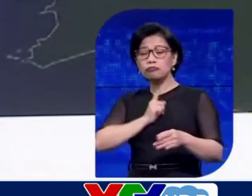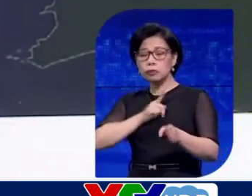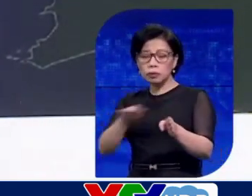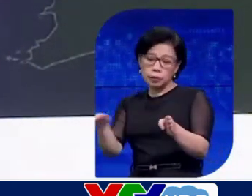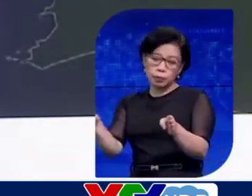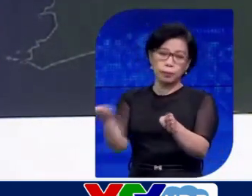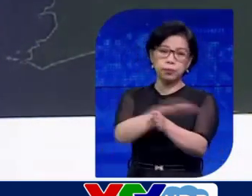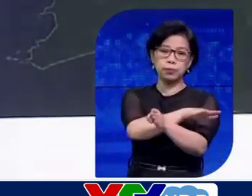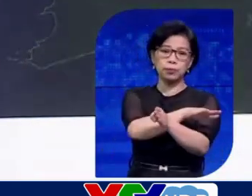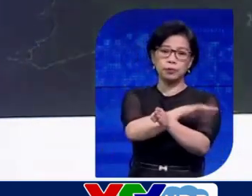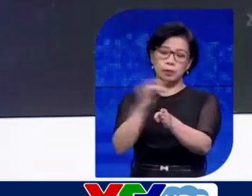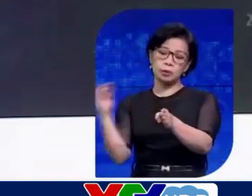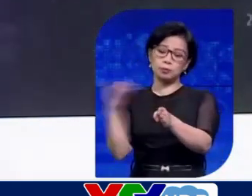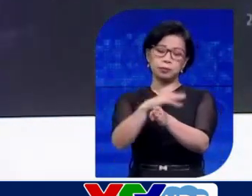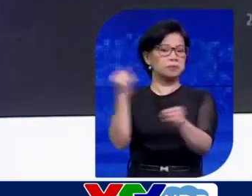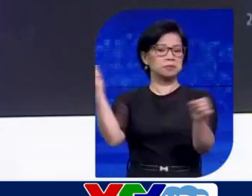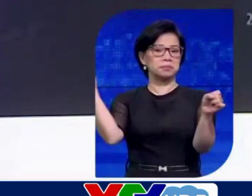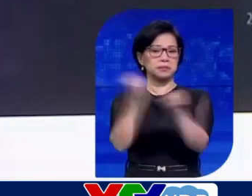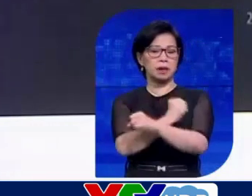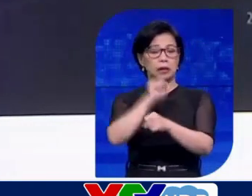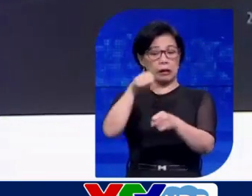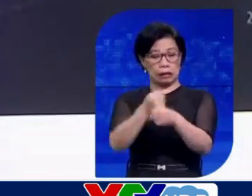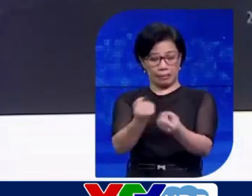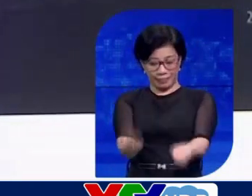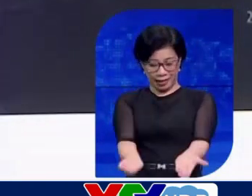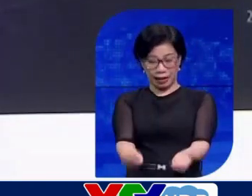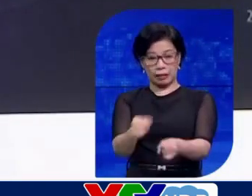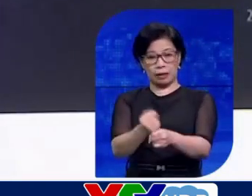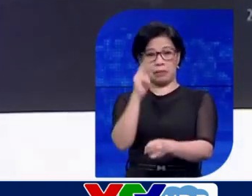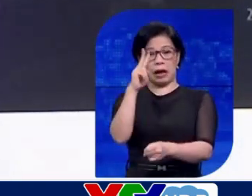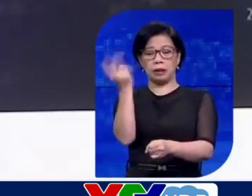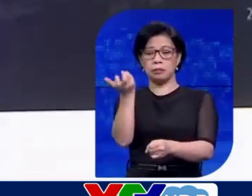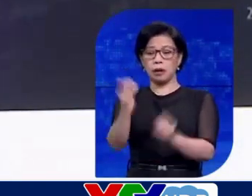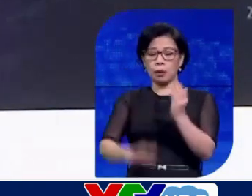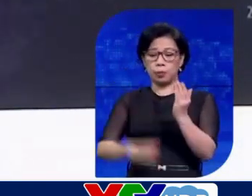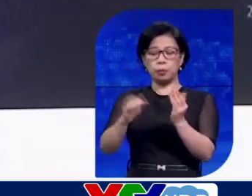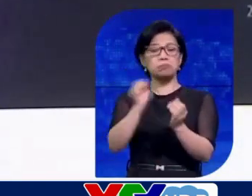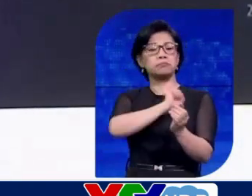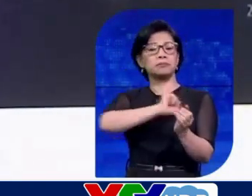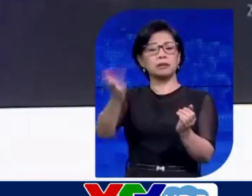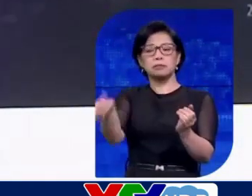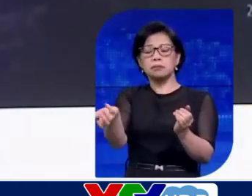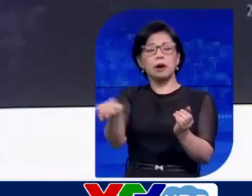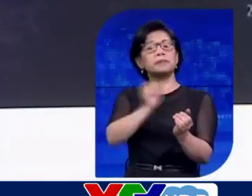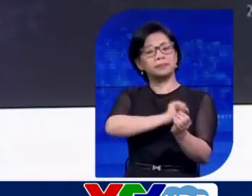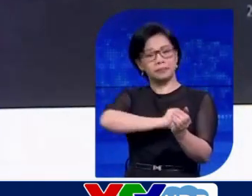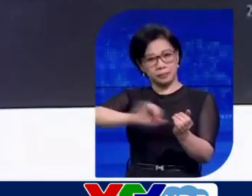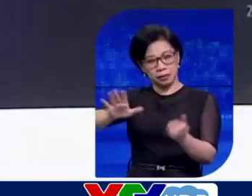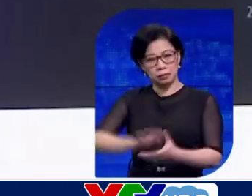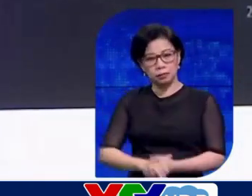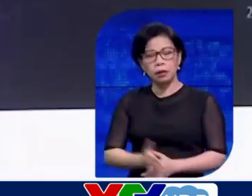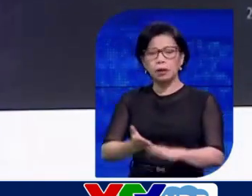Năm nay cũng là năm thứ hai liên tiếp đồng bằng sông Cửu Long mất lũ. Nhìn lại số liệu quá khứ thì từ